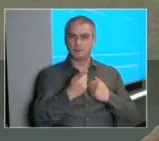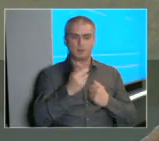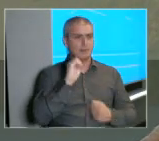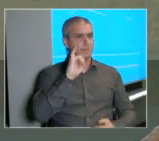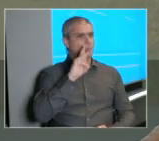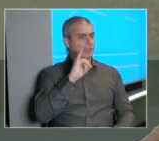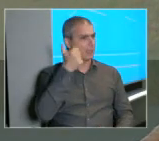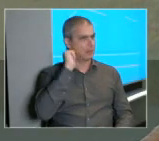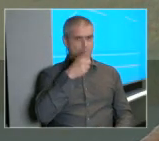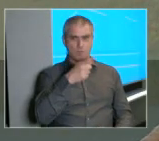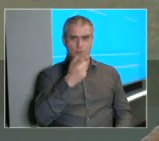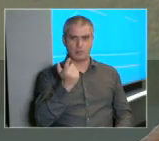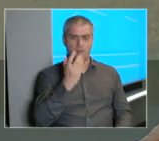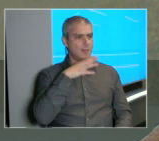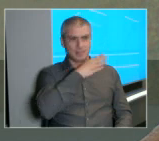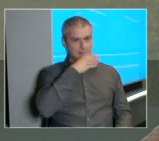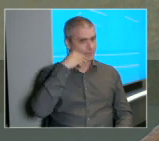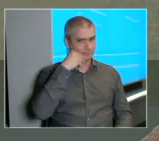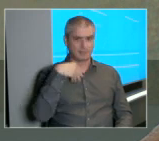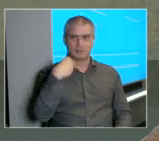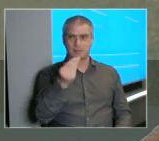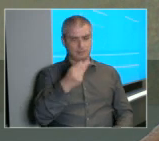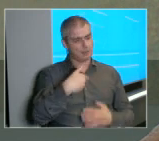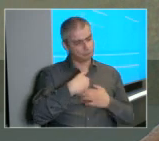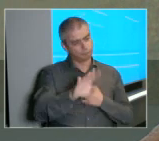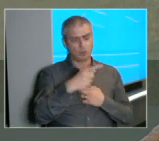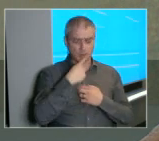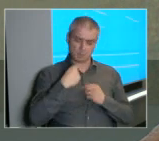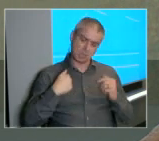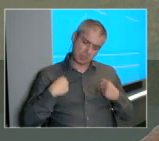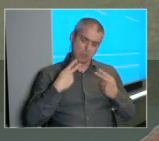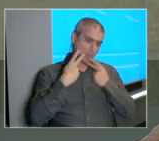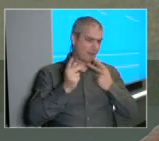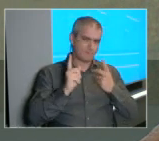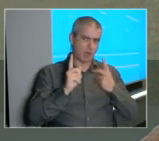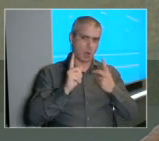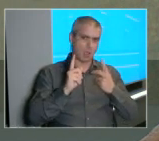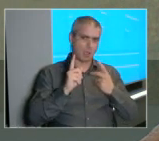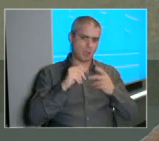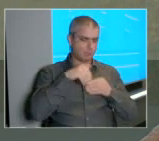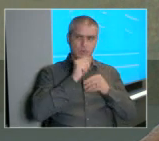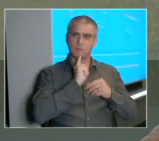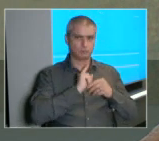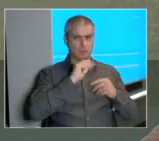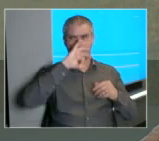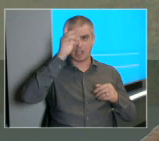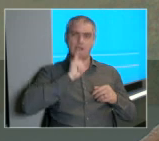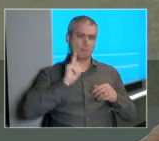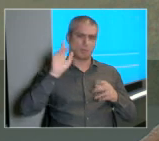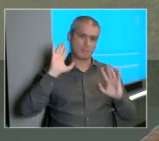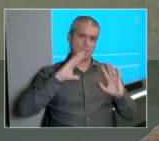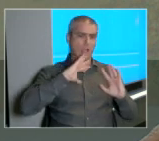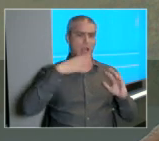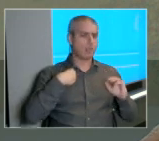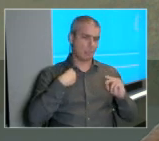מיקי, אתמול נדמה שנסראללה נתן לכם פס. הוא אמר, אנחנו נגיב לא מתוך סוריה, חרמון, ארדוב,